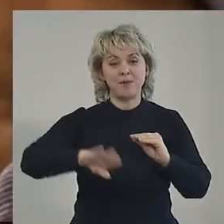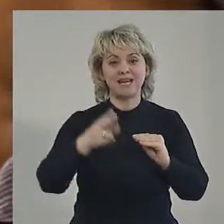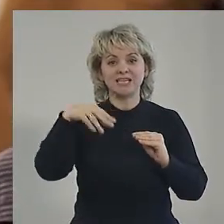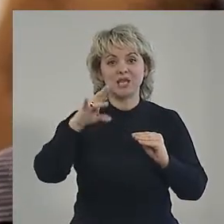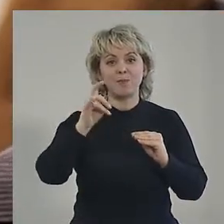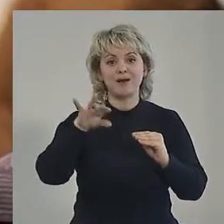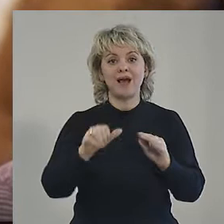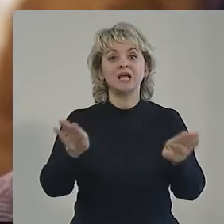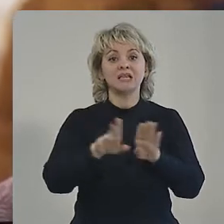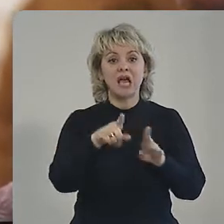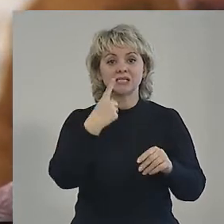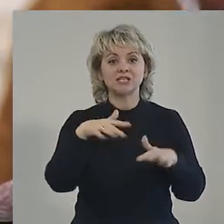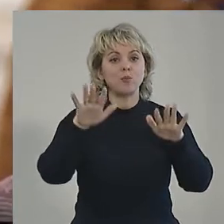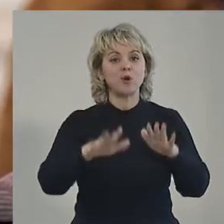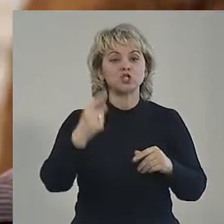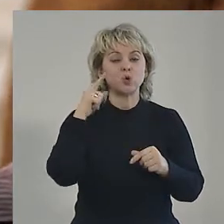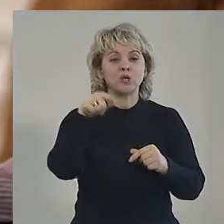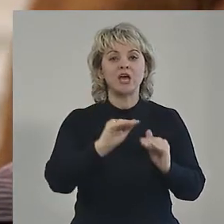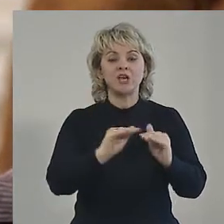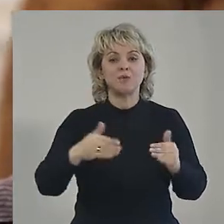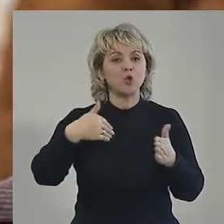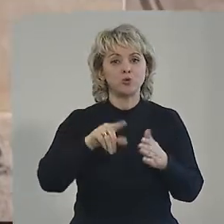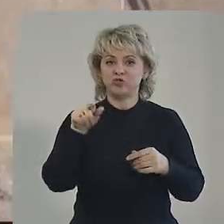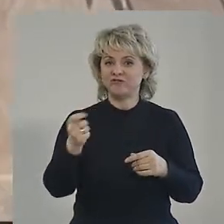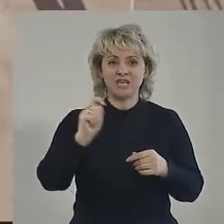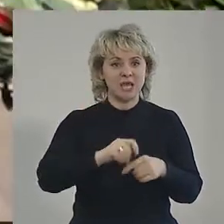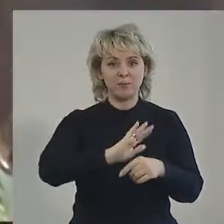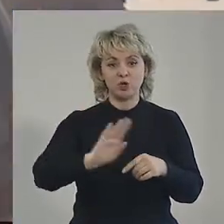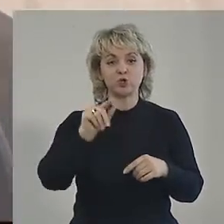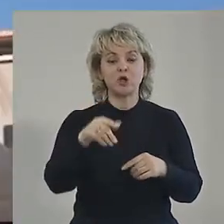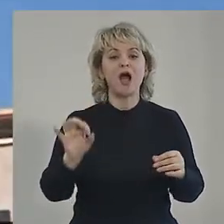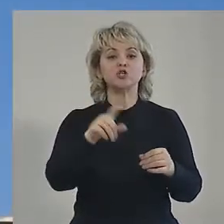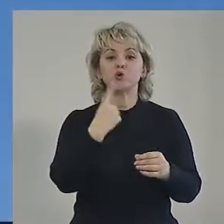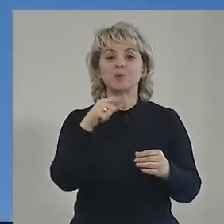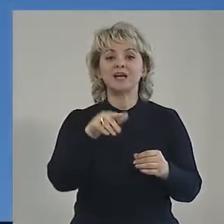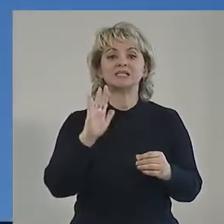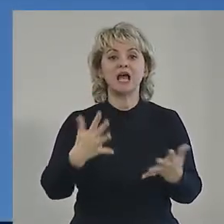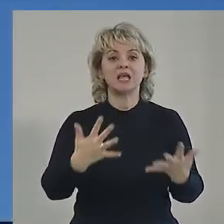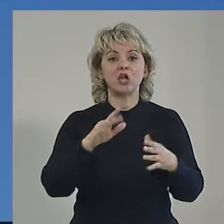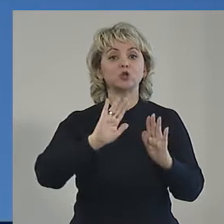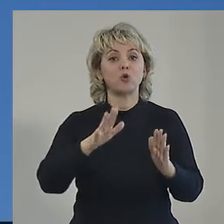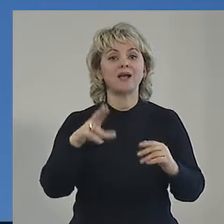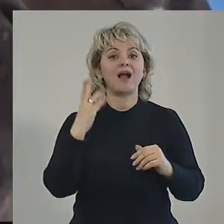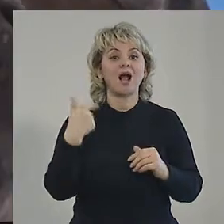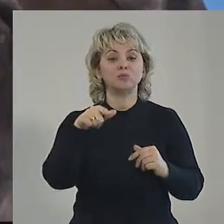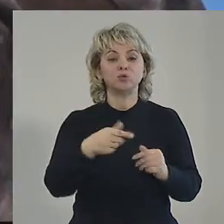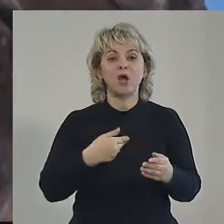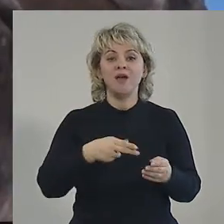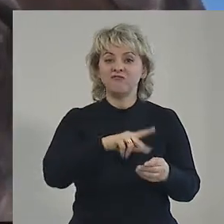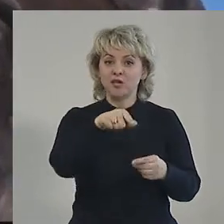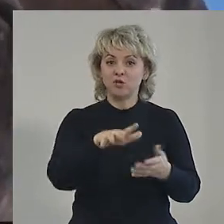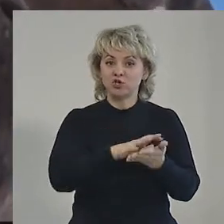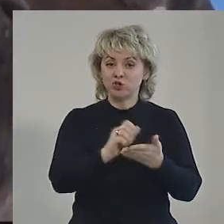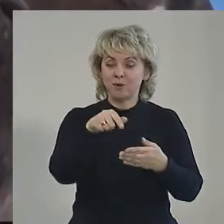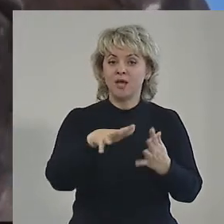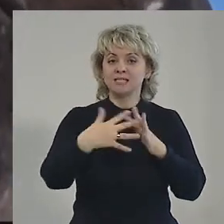Так тогда сказали. Но на месте услышал: ребята, лучше бы вас тут не было. О чем говорили, стало ясно только в как будто вымершем селе